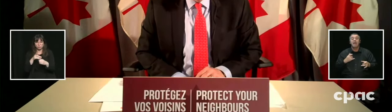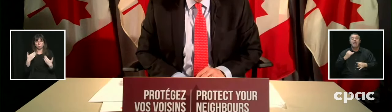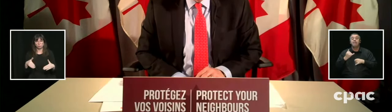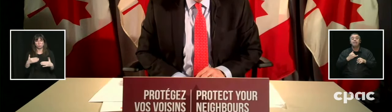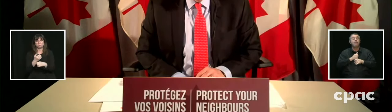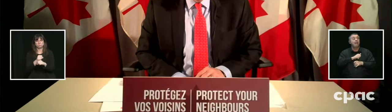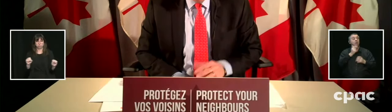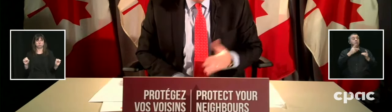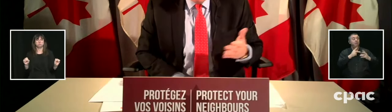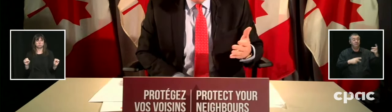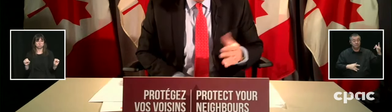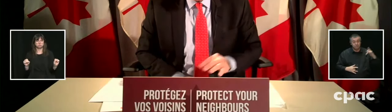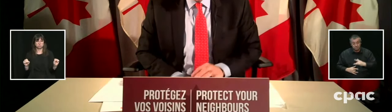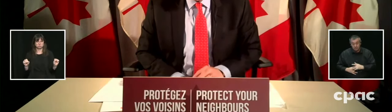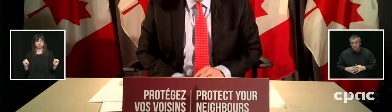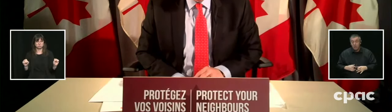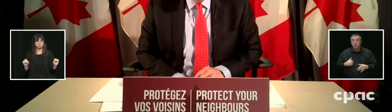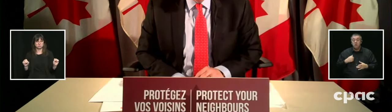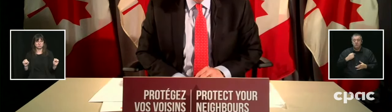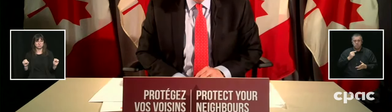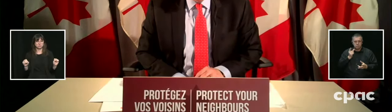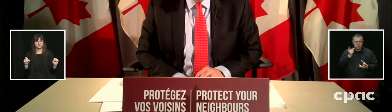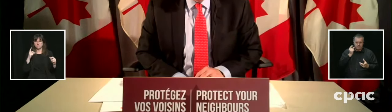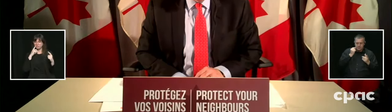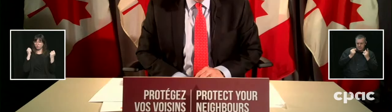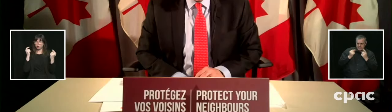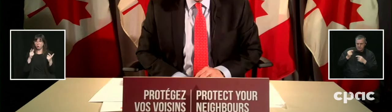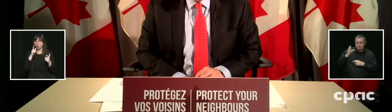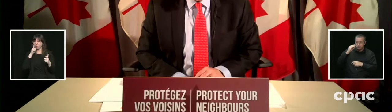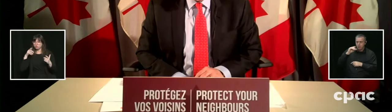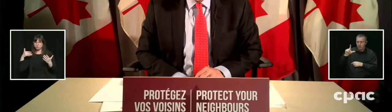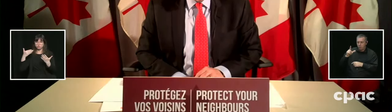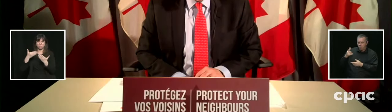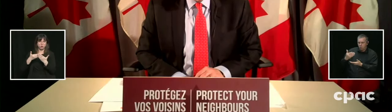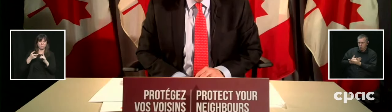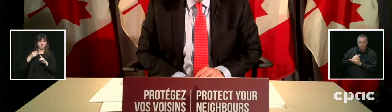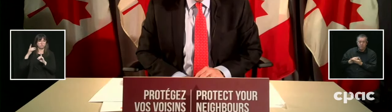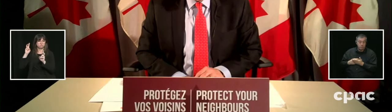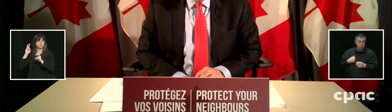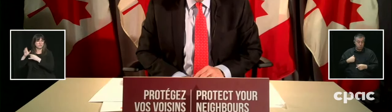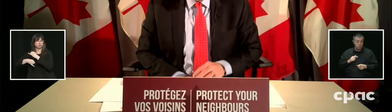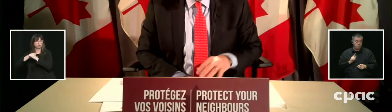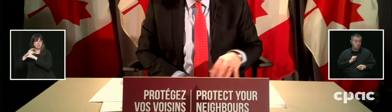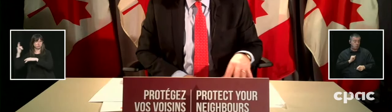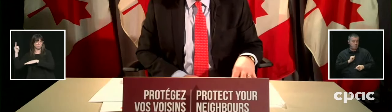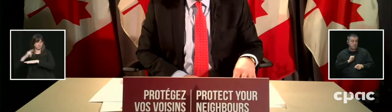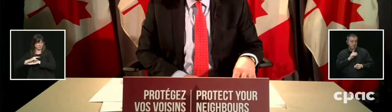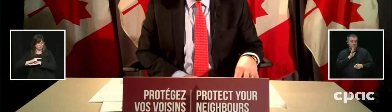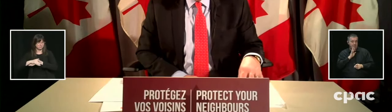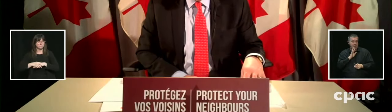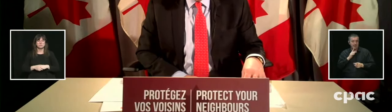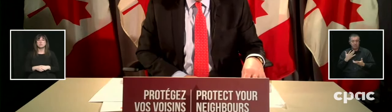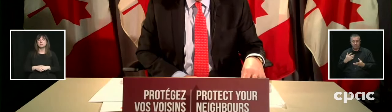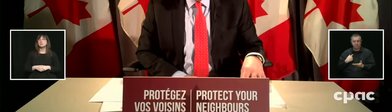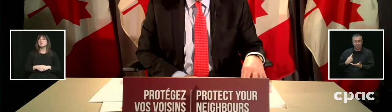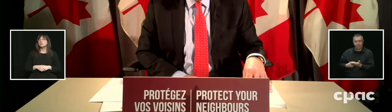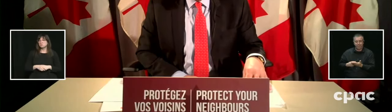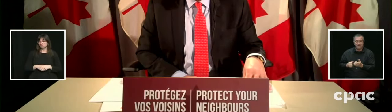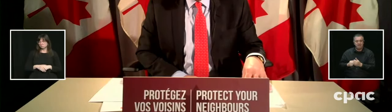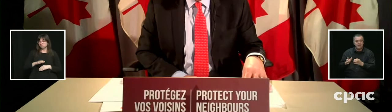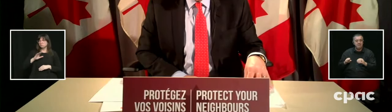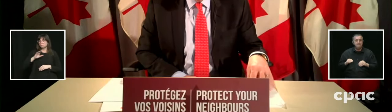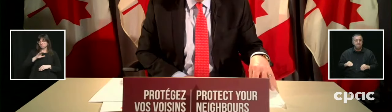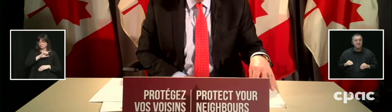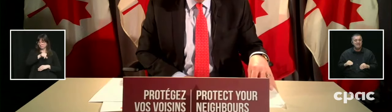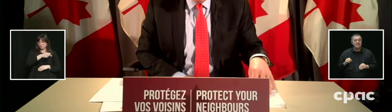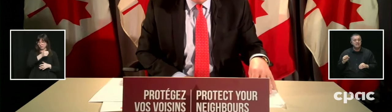l'international. On a pris connaissance des commentaires de M. Legault. J'ai parlé moi-même, j'ai eu une discussion constructive avec la